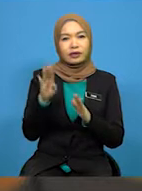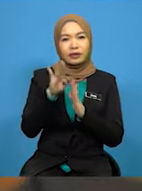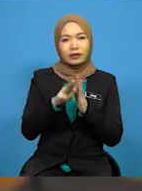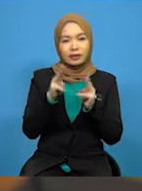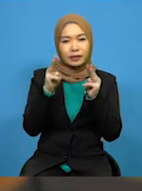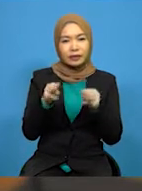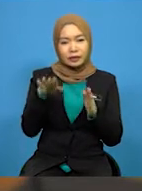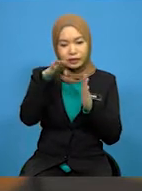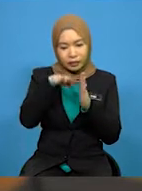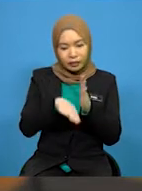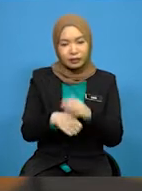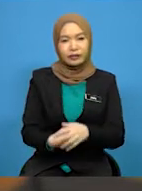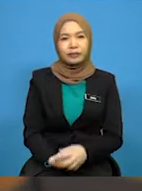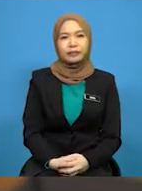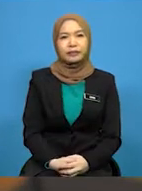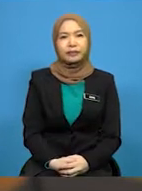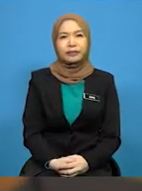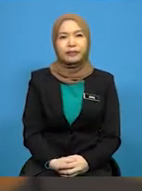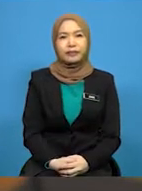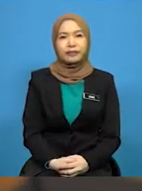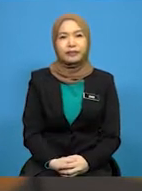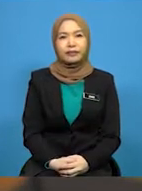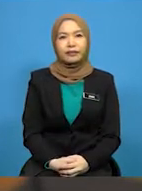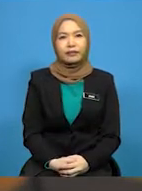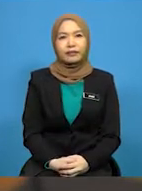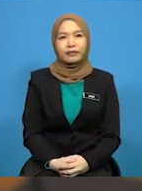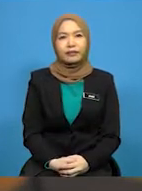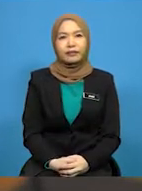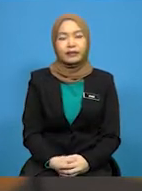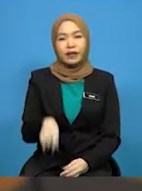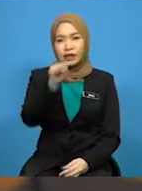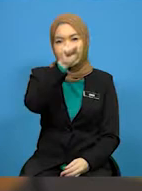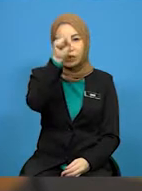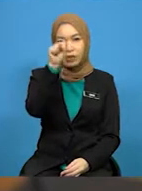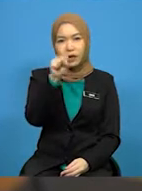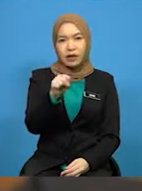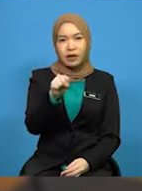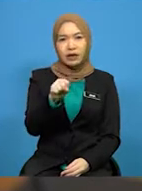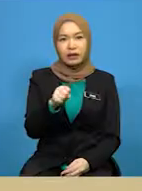Baiklah pelajar sekalian, kita cuba pula soalan berbentuk esei.